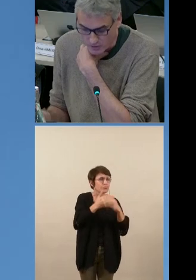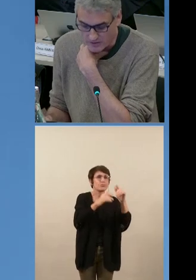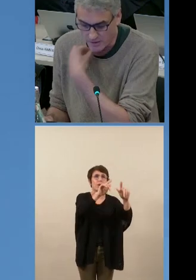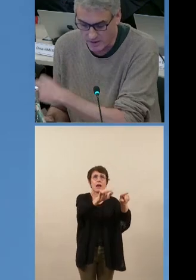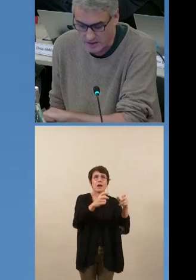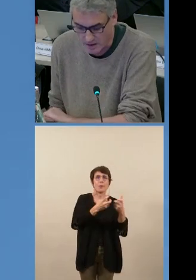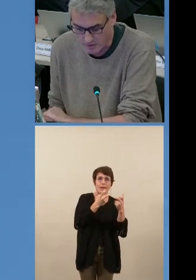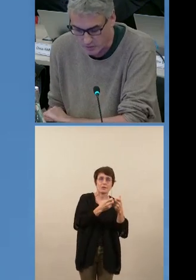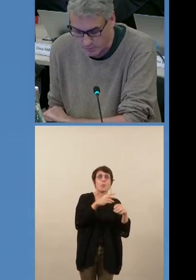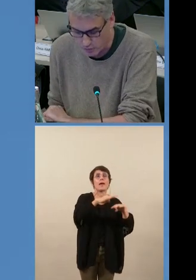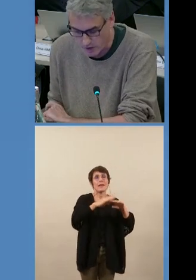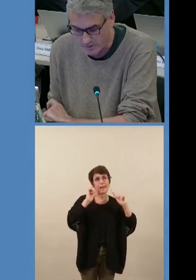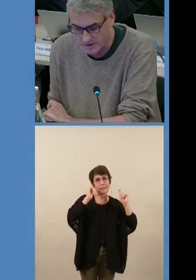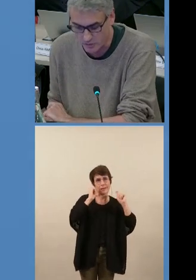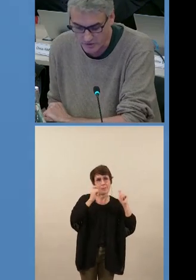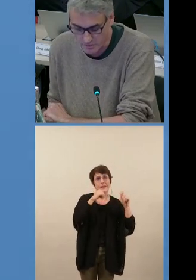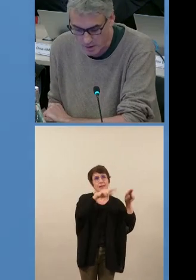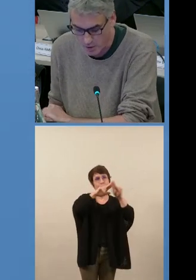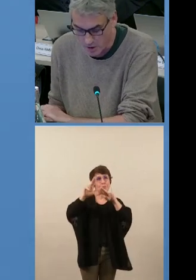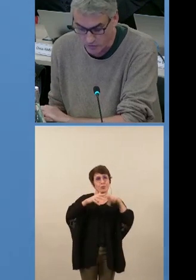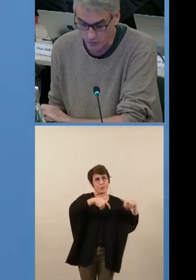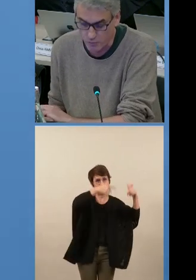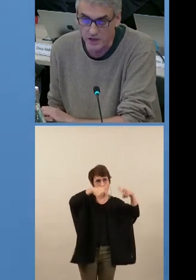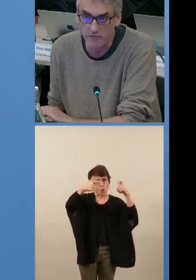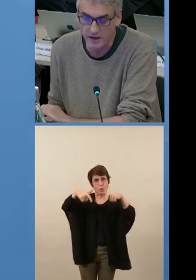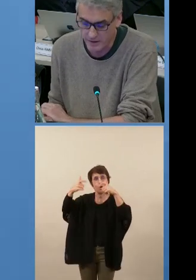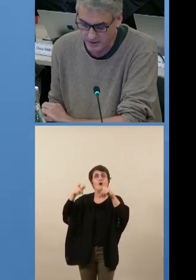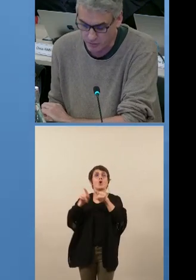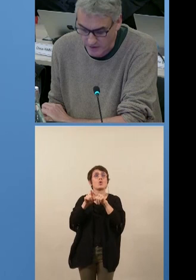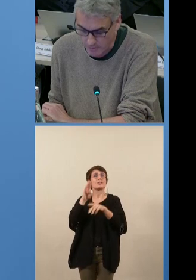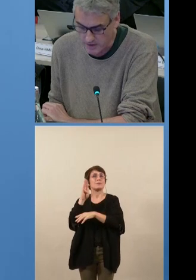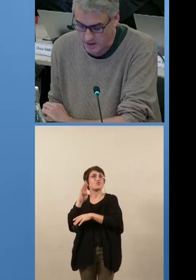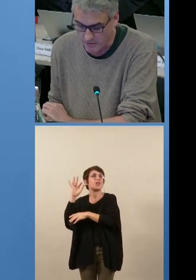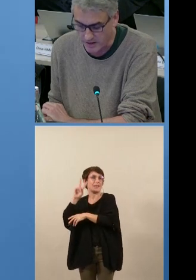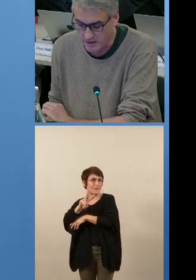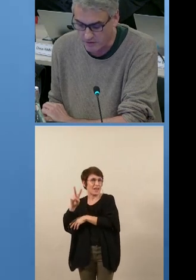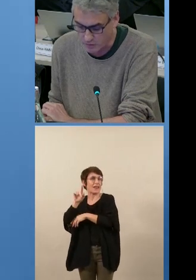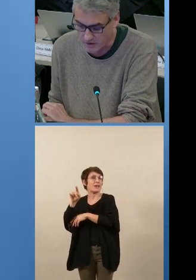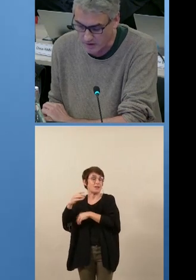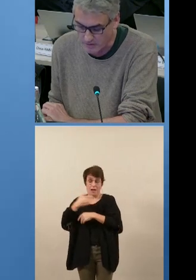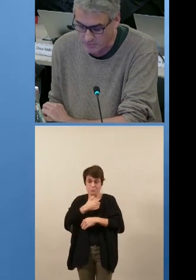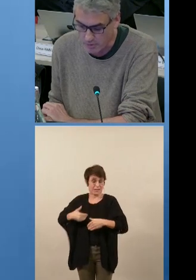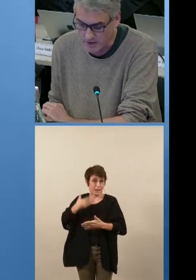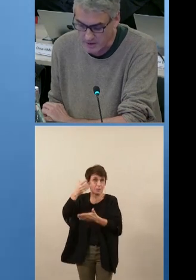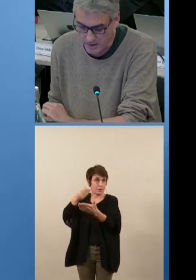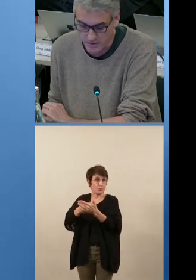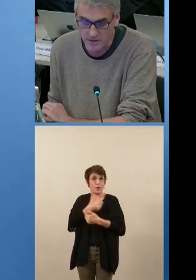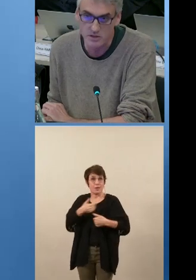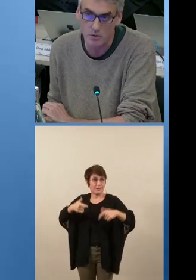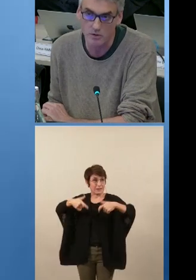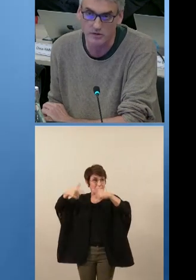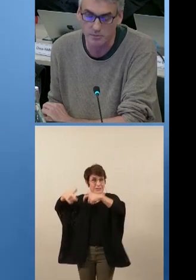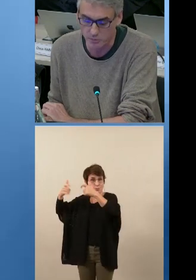dans le quartier Abbay avec le début de réhabilitation des immeubles sur bouche vialé qui se termine avec la livraison des derniers immeubles et les